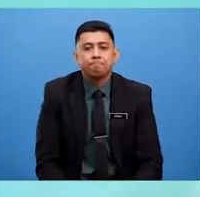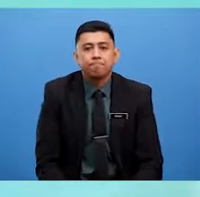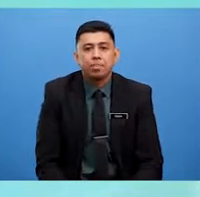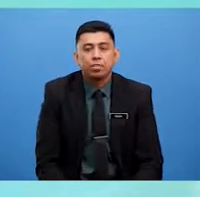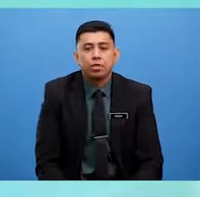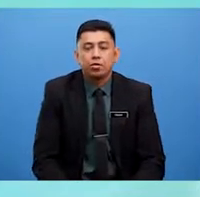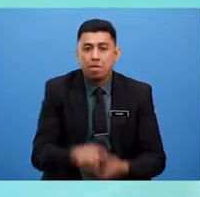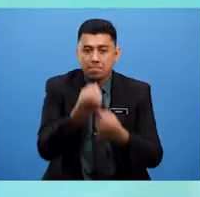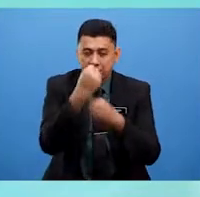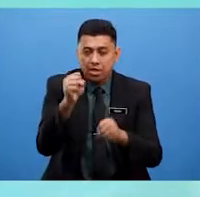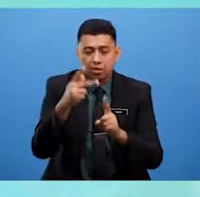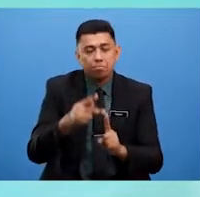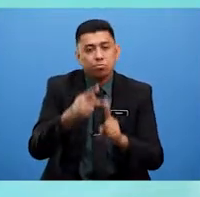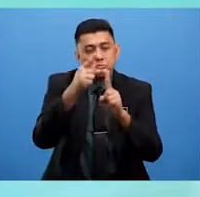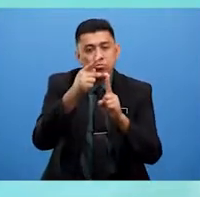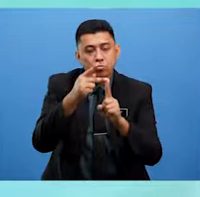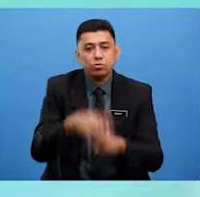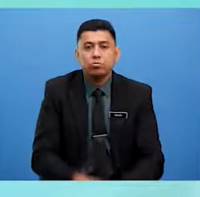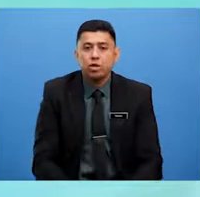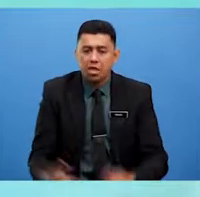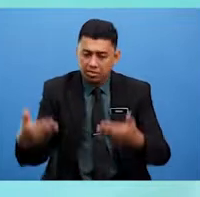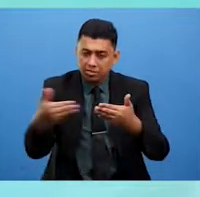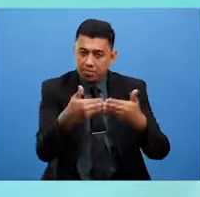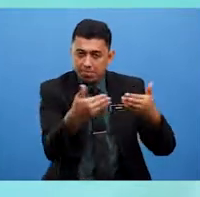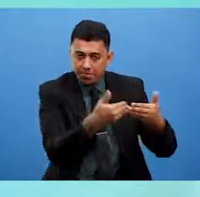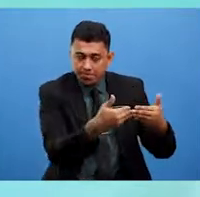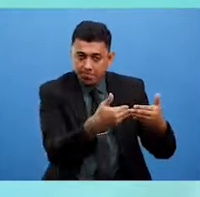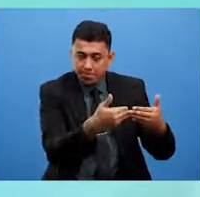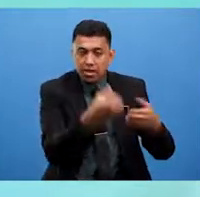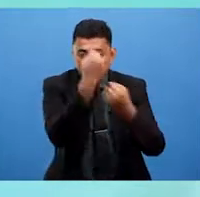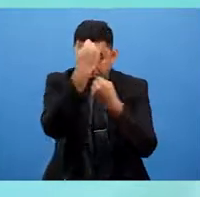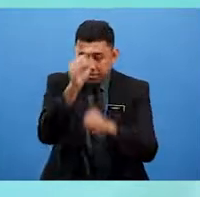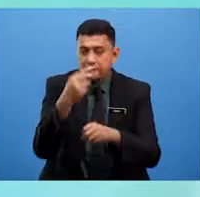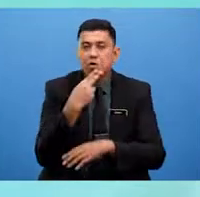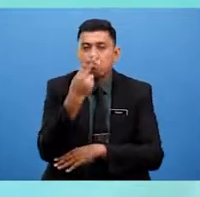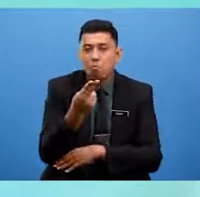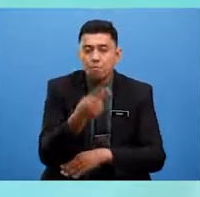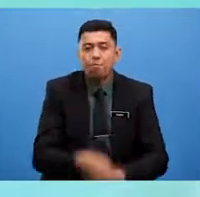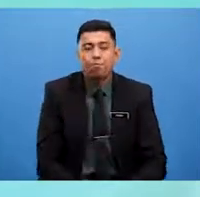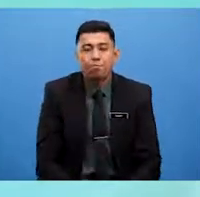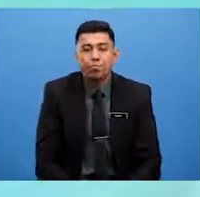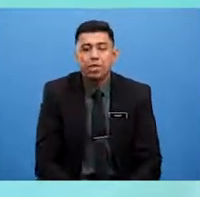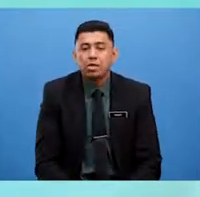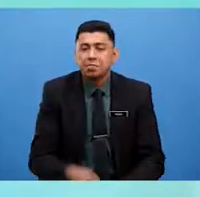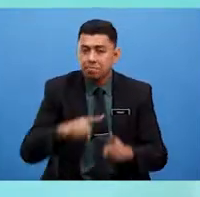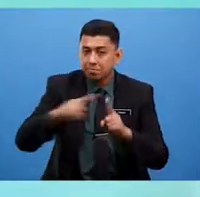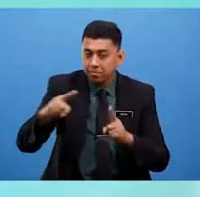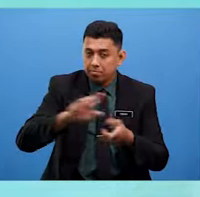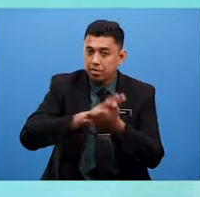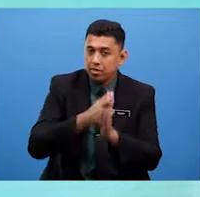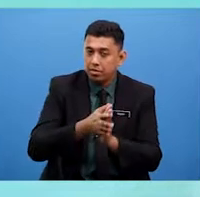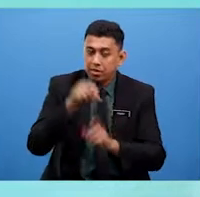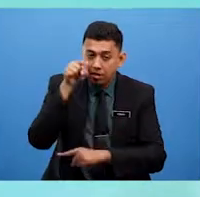Subfasa persediaan khusus pula ialah kesinambungan daripada tahap persediaan umum tetapi menjadi